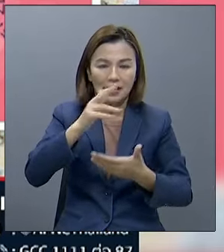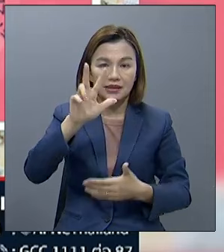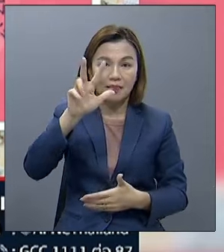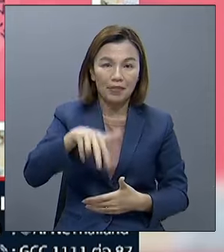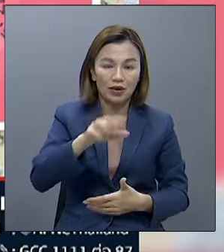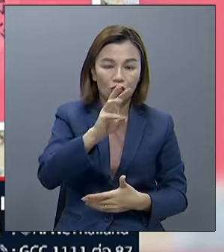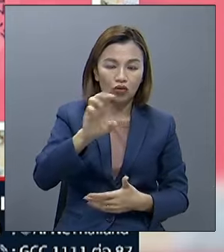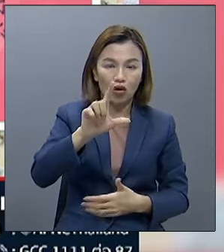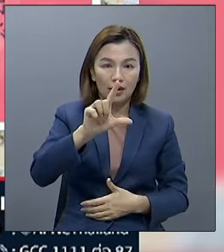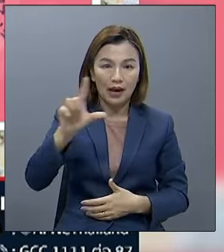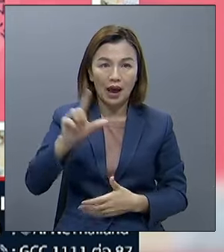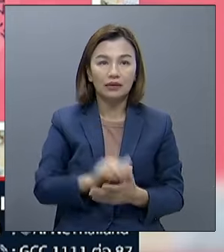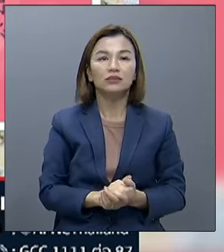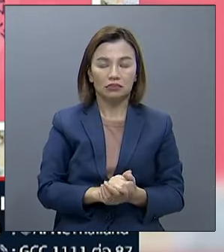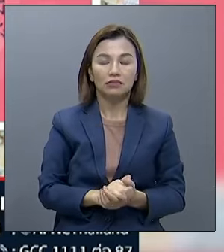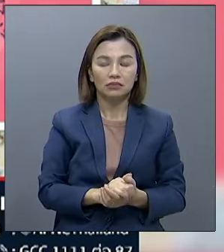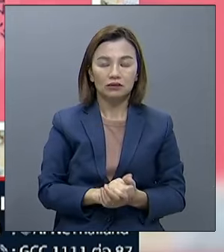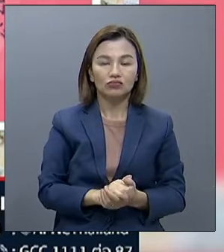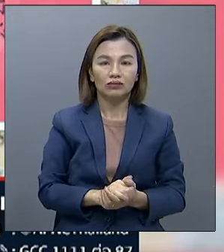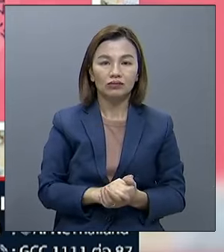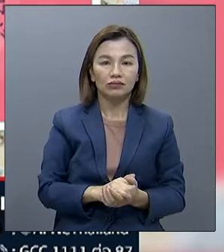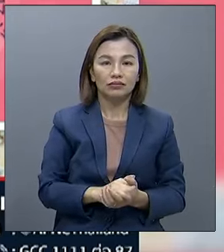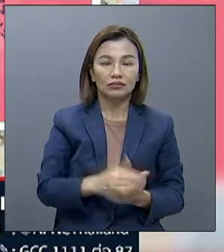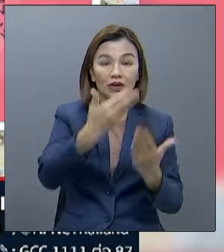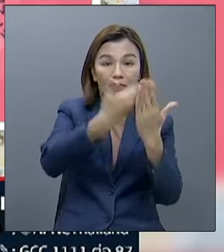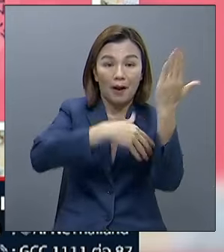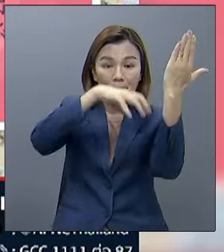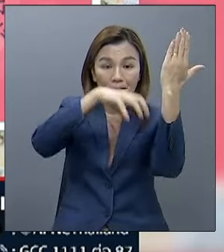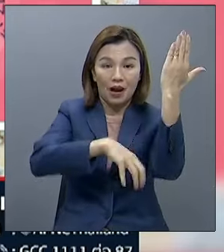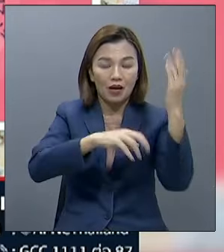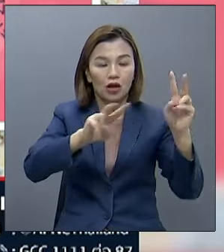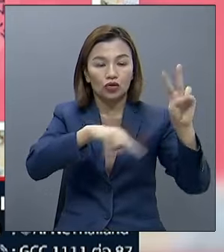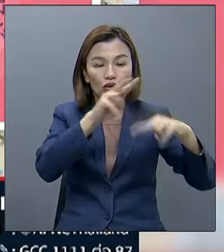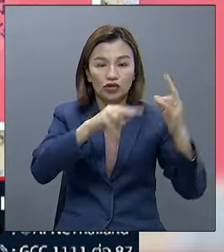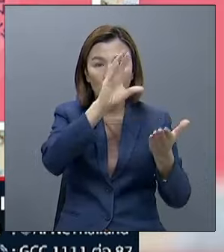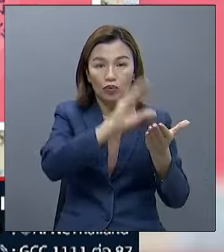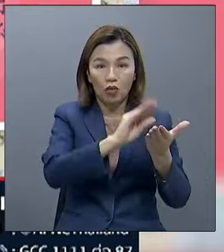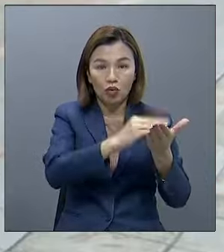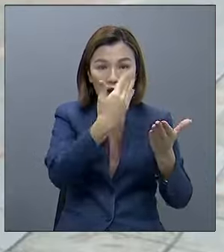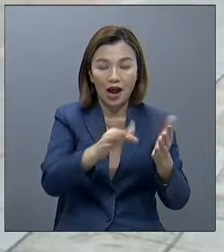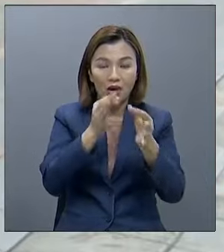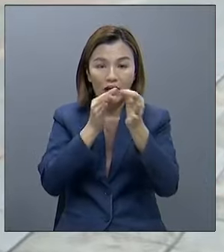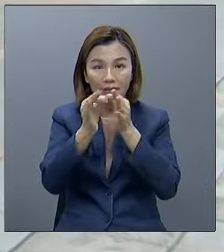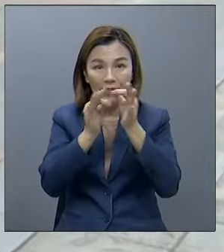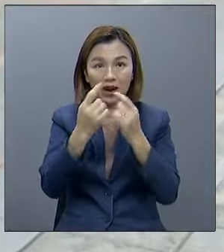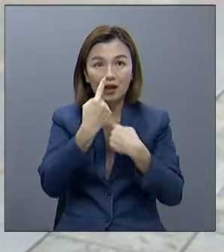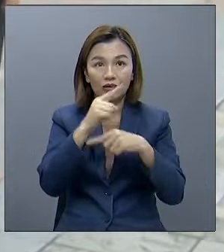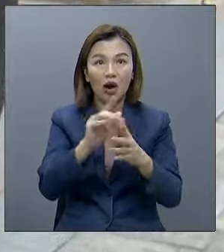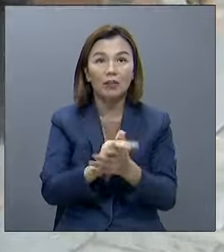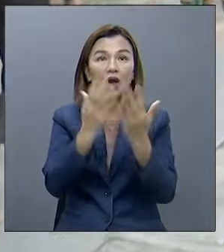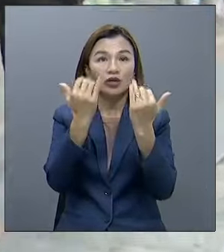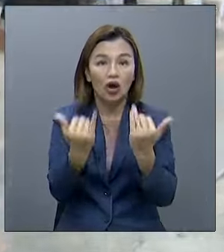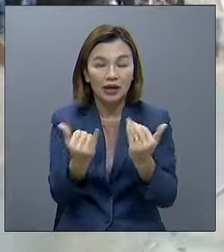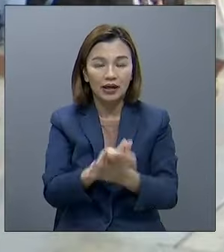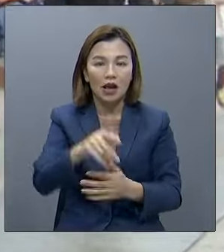ล้านบาทค่ะเรื่องนี้ทางสำนักงานสลากกินแบ่งรัฐบาลตรวจสอบข้อมูลแล้วก็ชี้แจงว่าปัจจุบันสำนักงานดำเนินการภายใต้